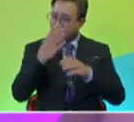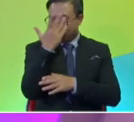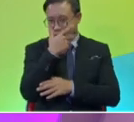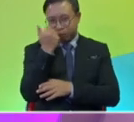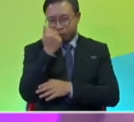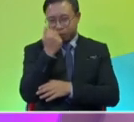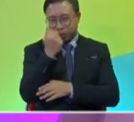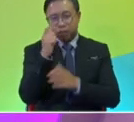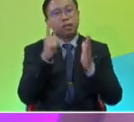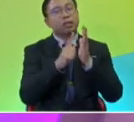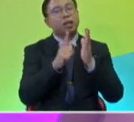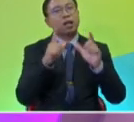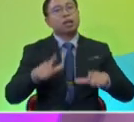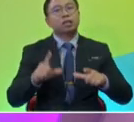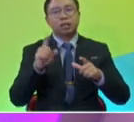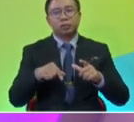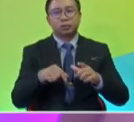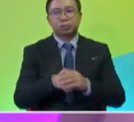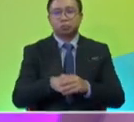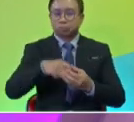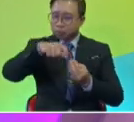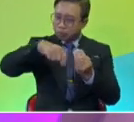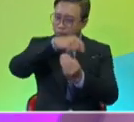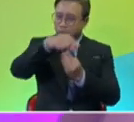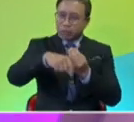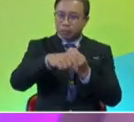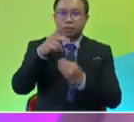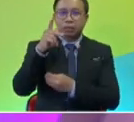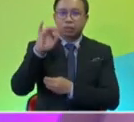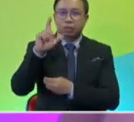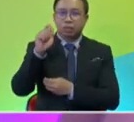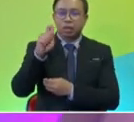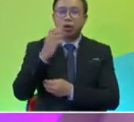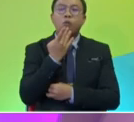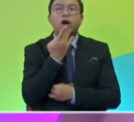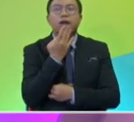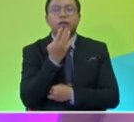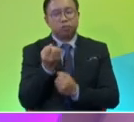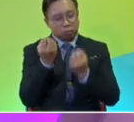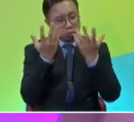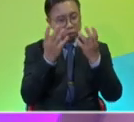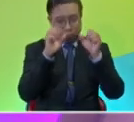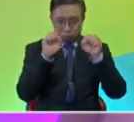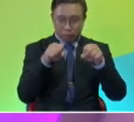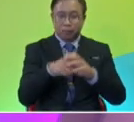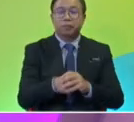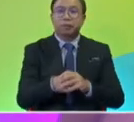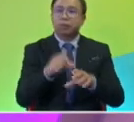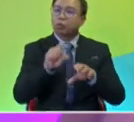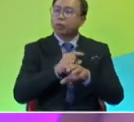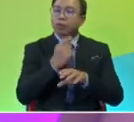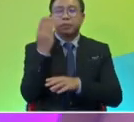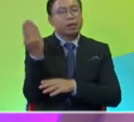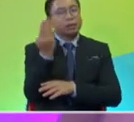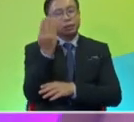hiaskan tak kisahlah kita kalau kita ada tap yang yang kilat-kilat ke ada tap yang warna-warni ke ataupun nak guna yang warna biasa pun